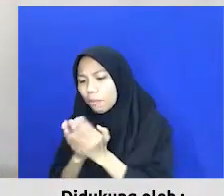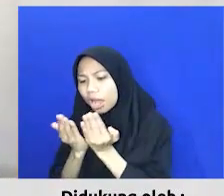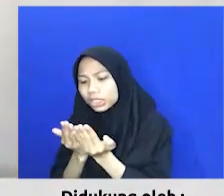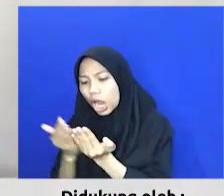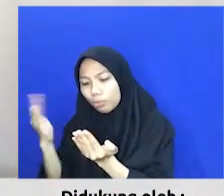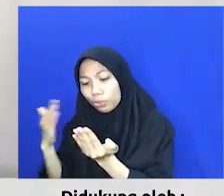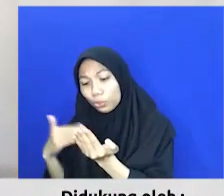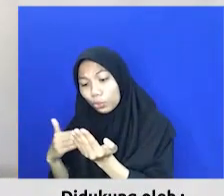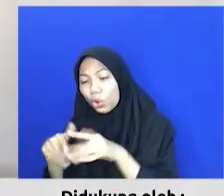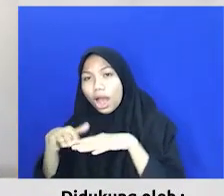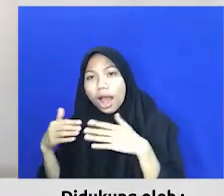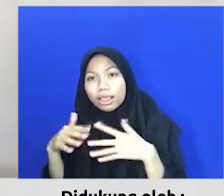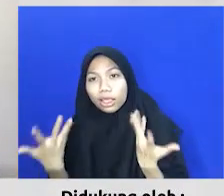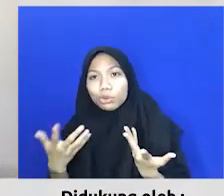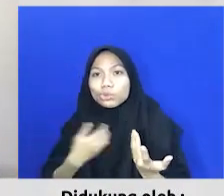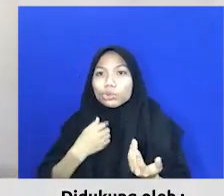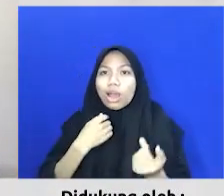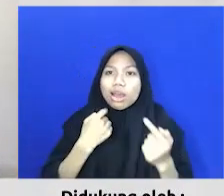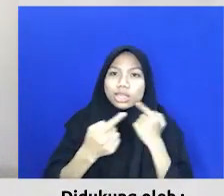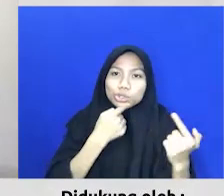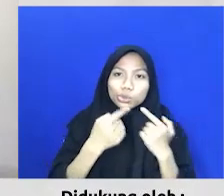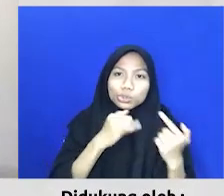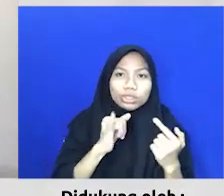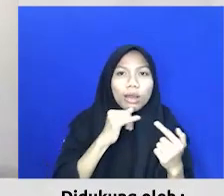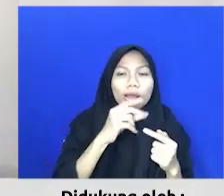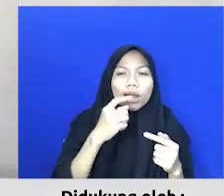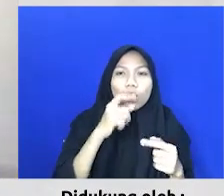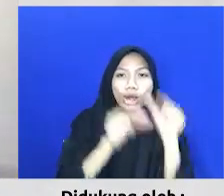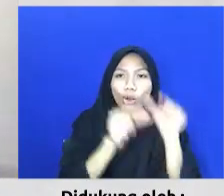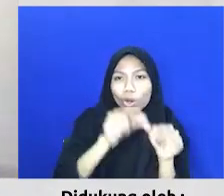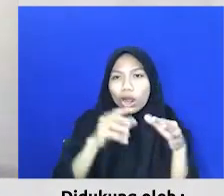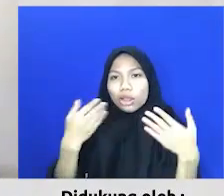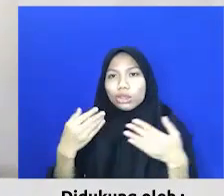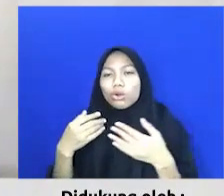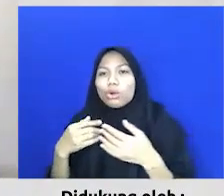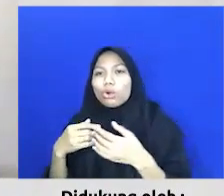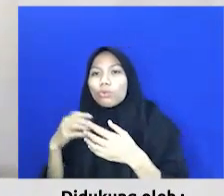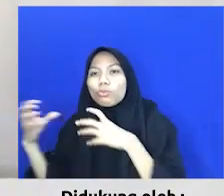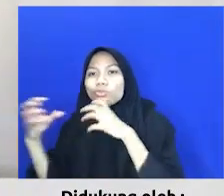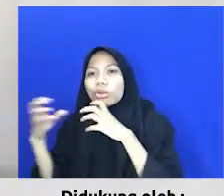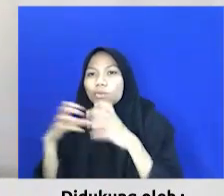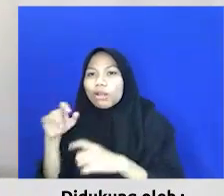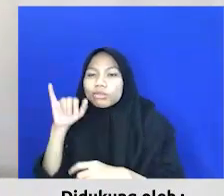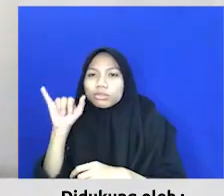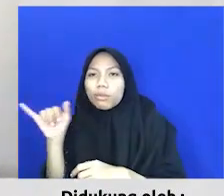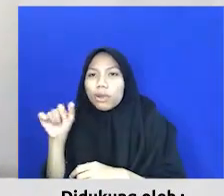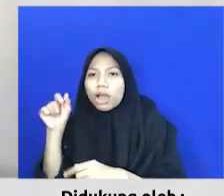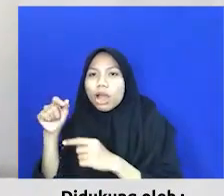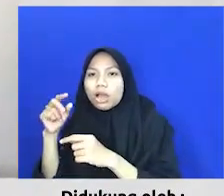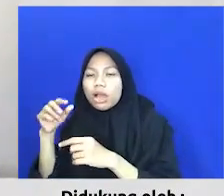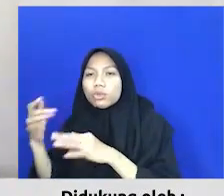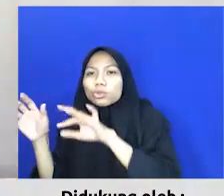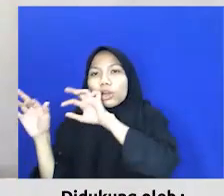barangkali di sini masuk sedikit unsur, sebenarnya adalah wartawan. Ya kan? Ya. Pada waktu dia